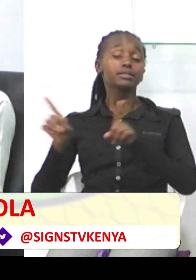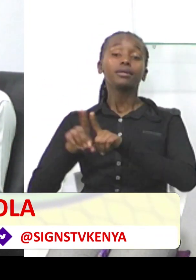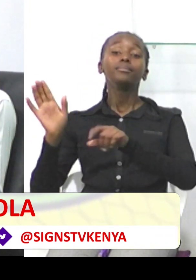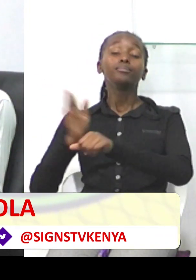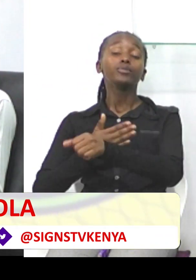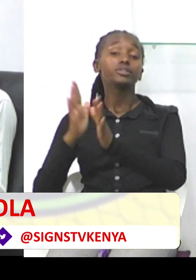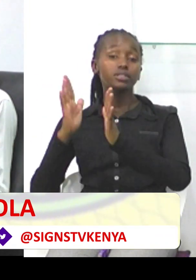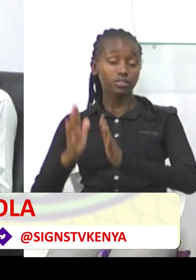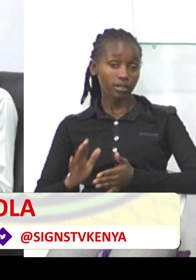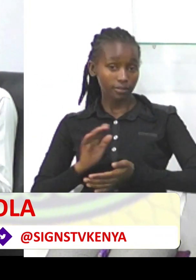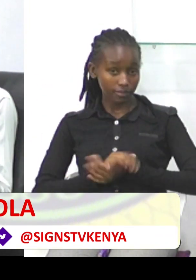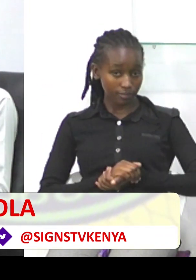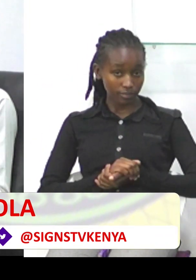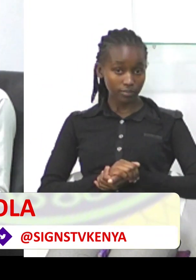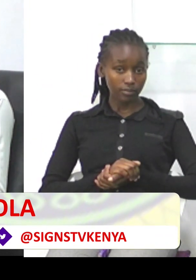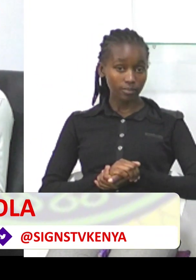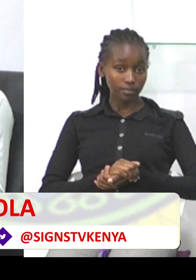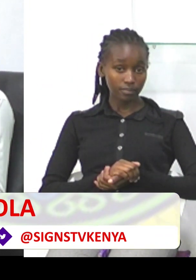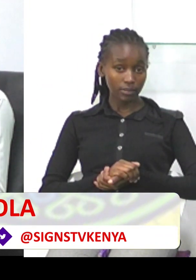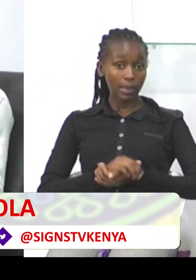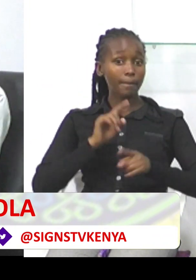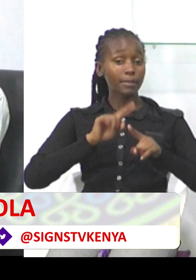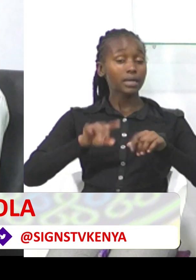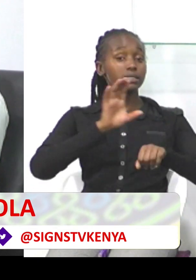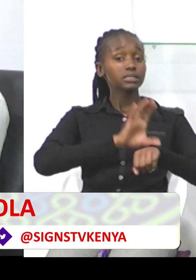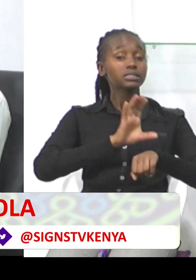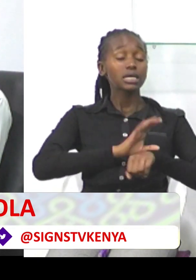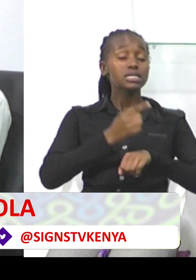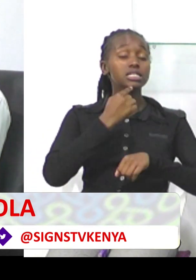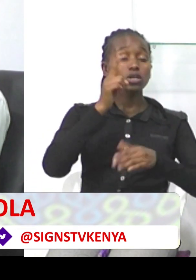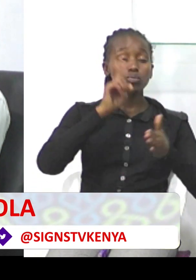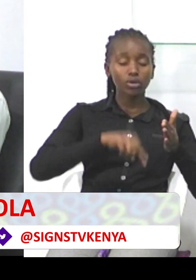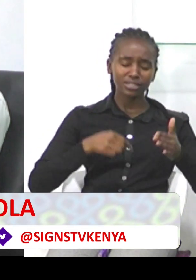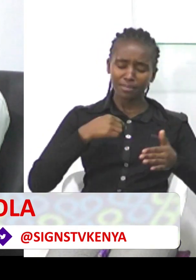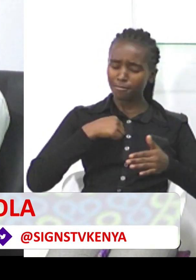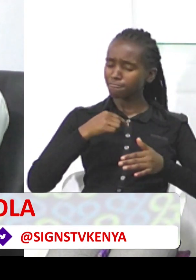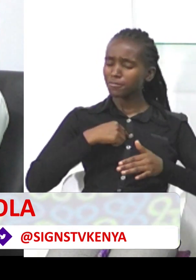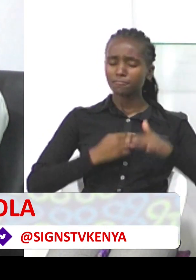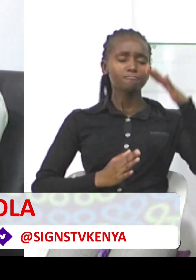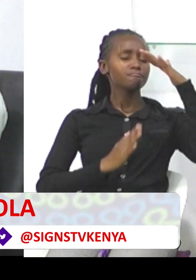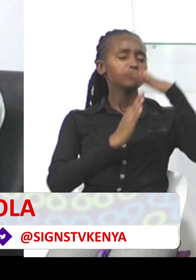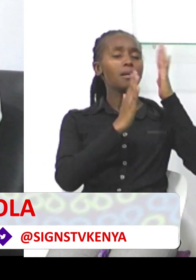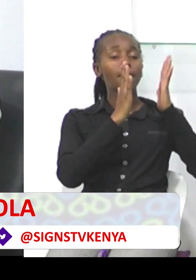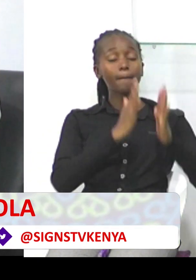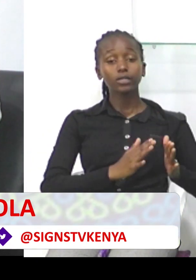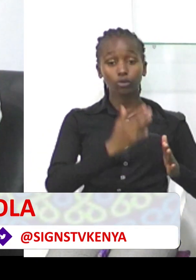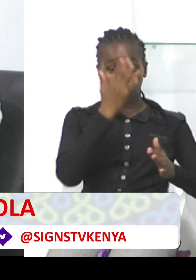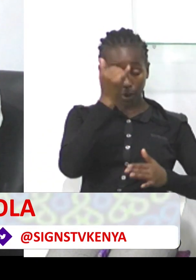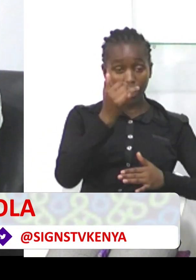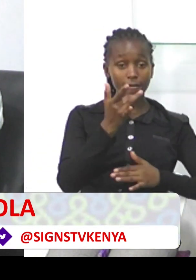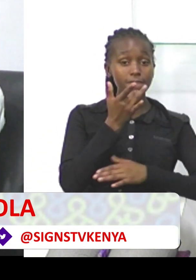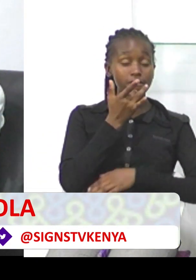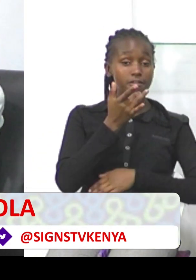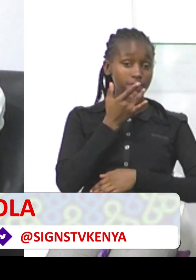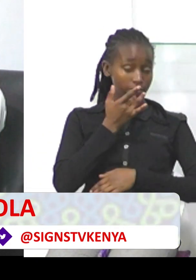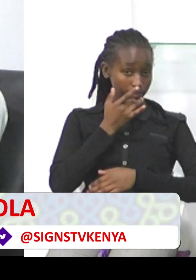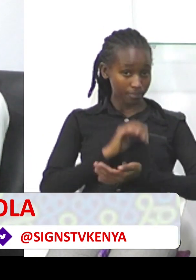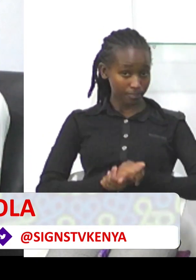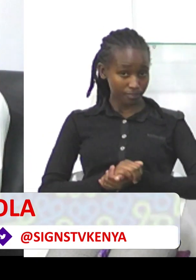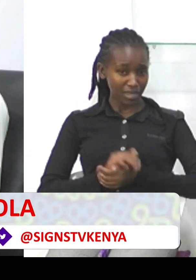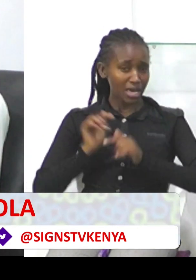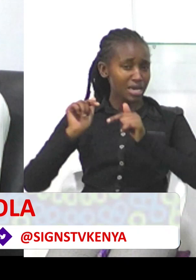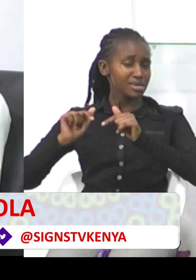But in my church, wananiitanga minister. Of course. Favor. That the name. Unaona? That the name. So, because wale wa dunia